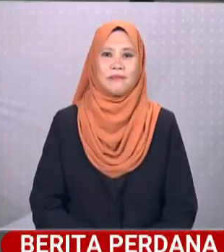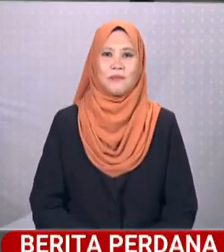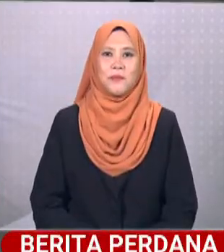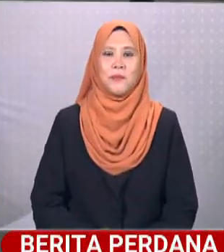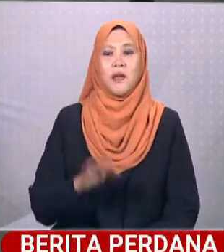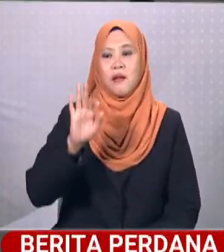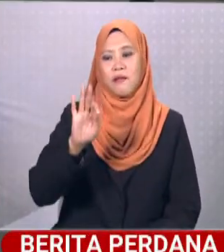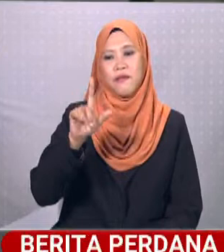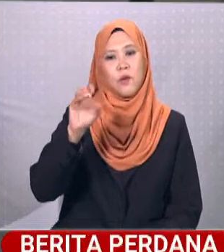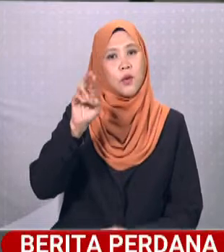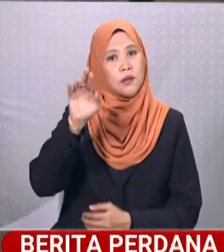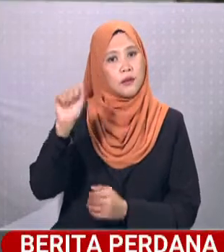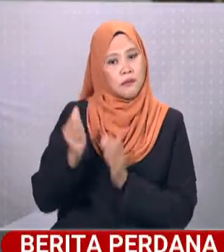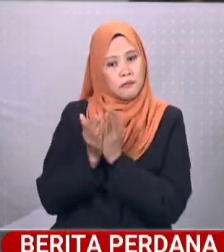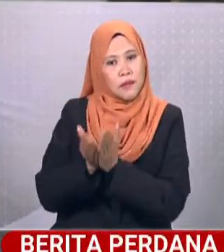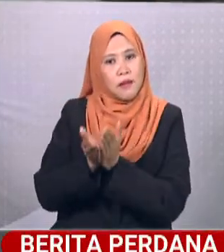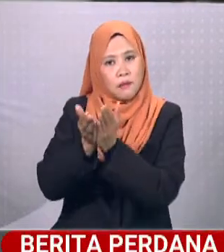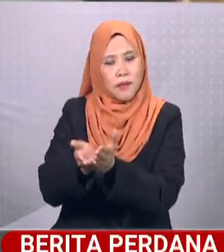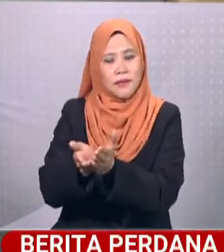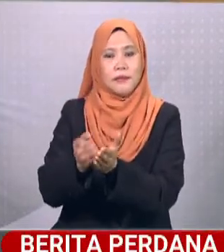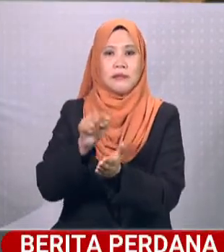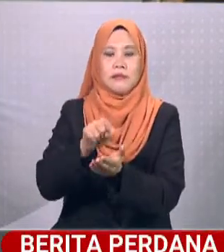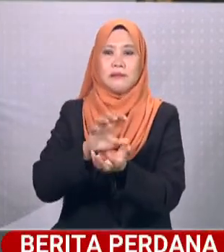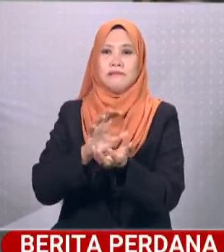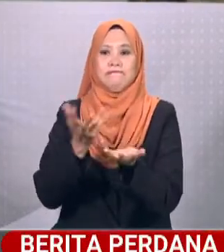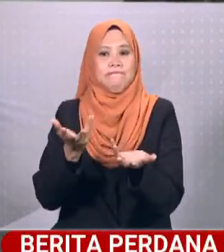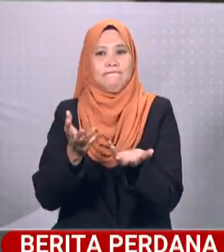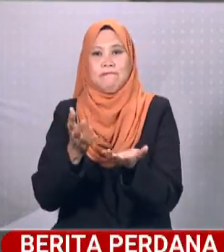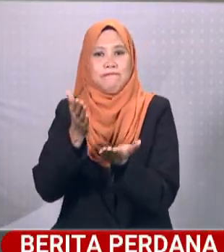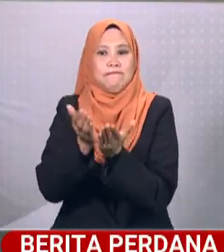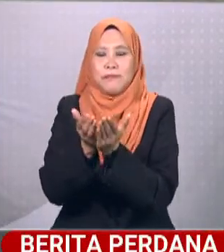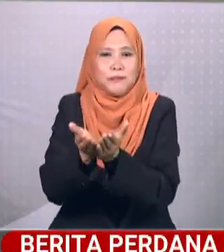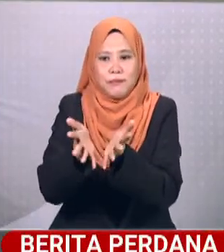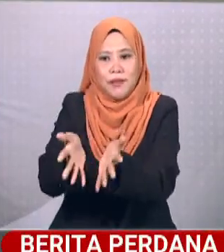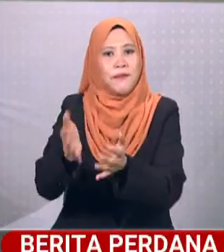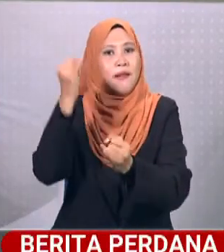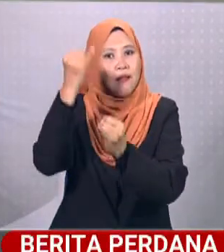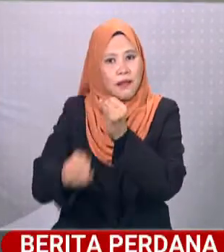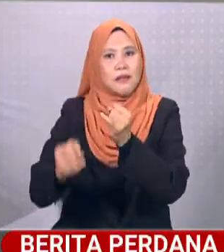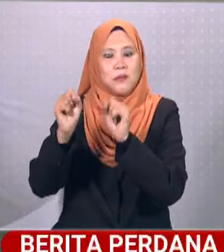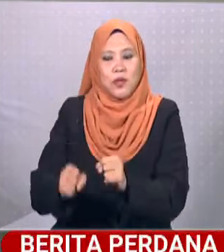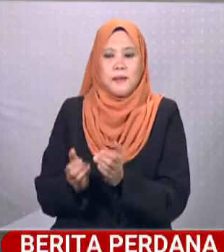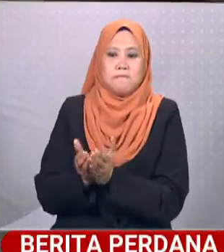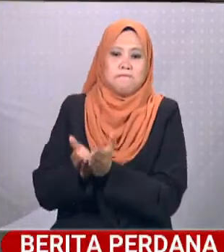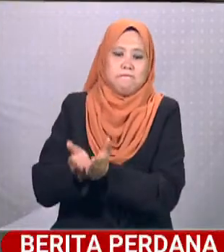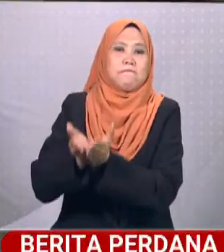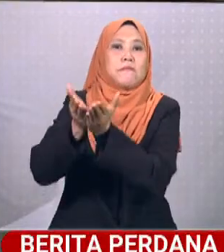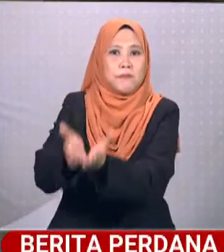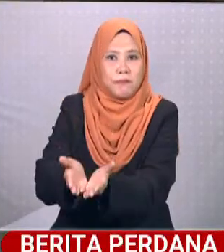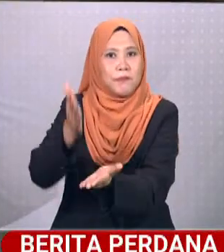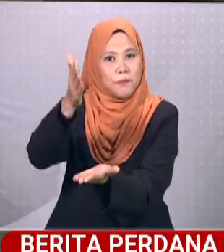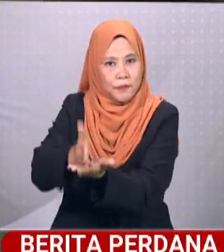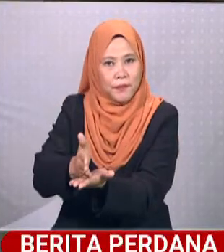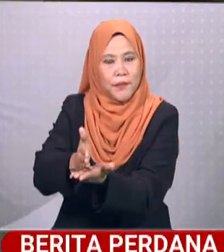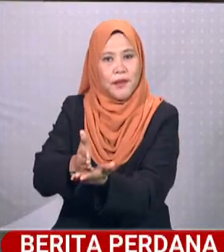Di Florida, kapal persiaran yang terjejas akibat virus COVID-19 akhirnya dapat berlabuh. Sebelum ini, dua kapal